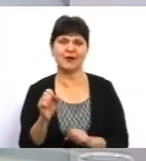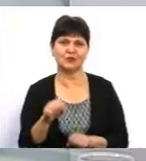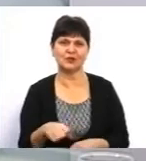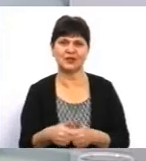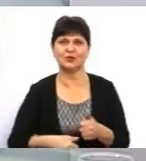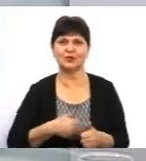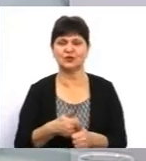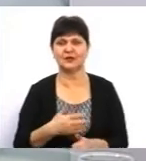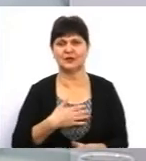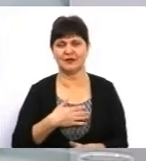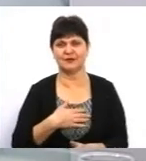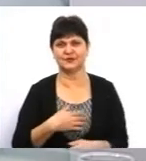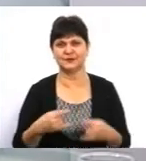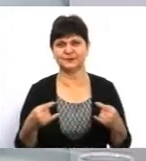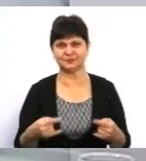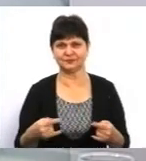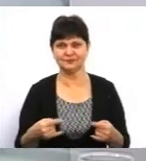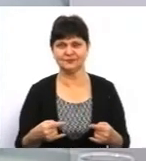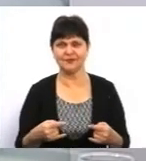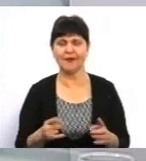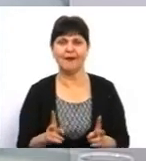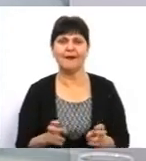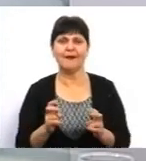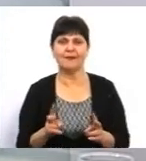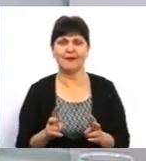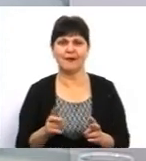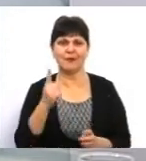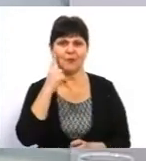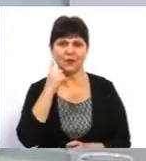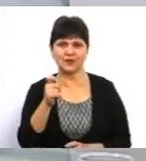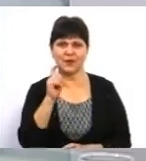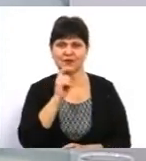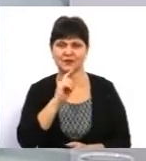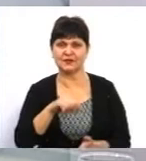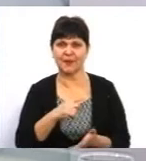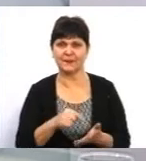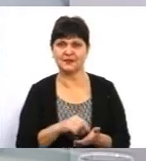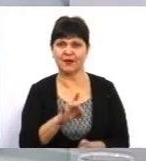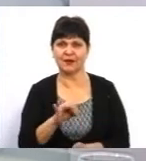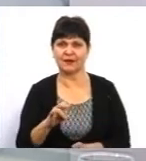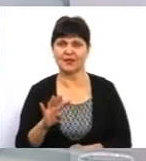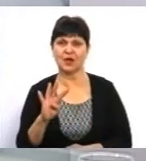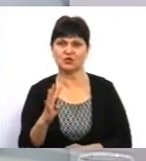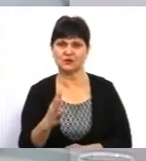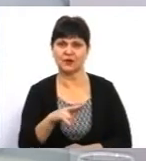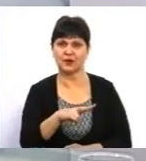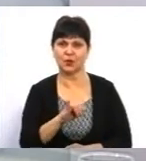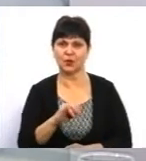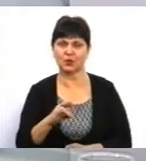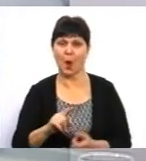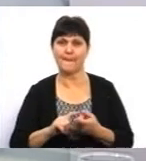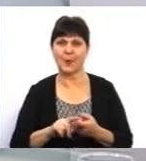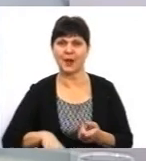нашого етеру. Власне, як йдеться у повідомленні Вінницької міської ради, 4 лютого мобільний